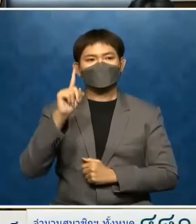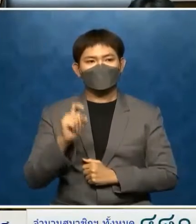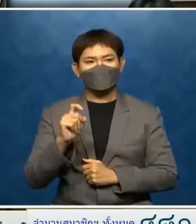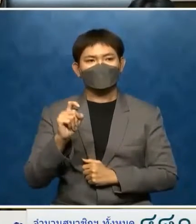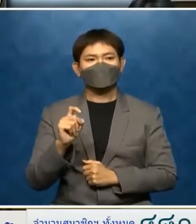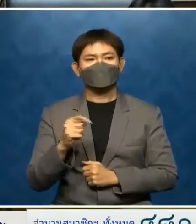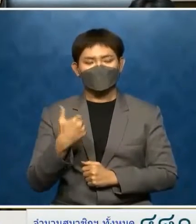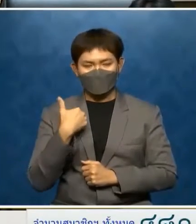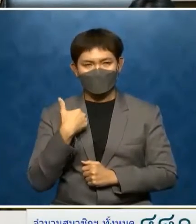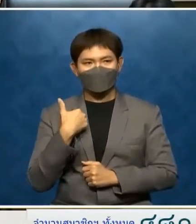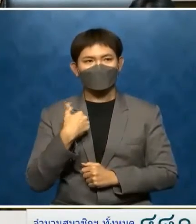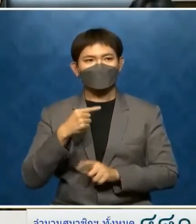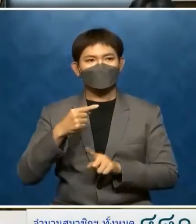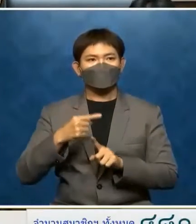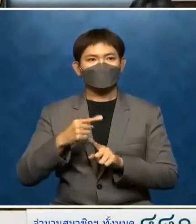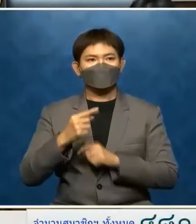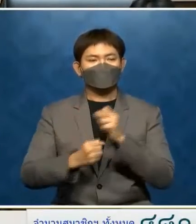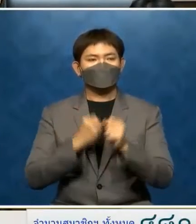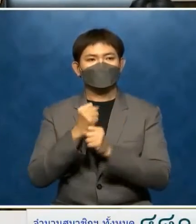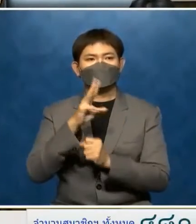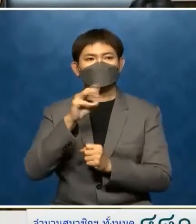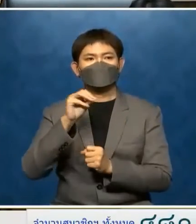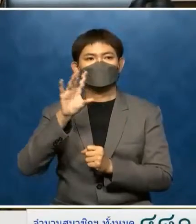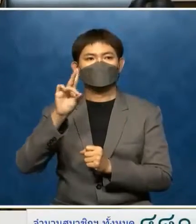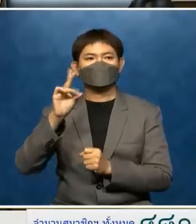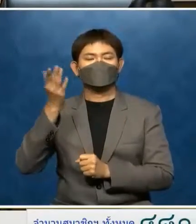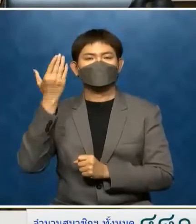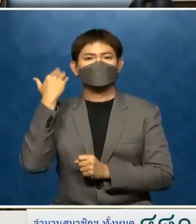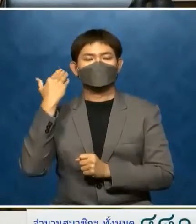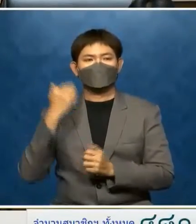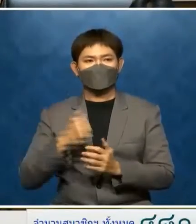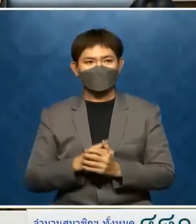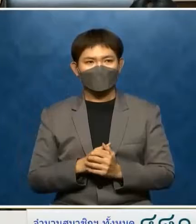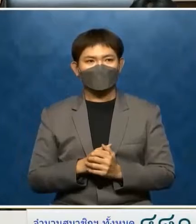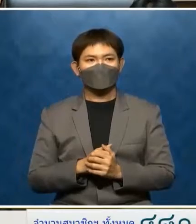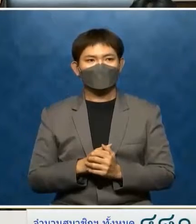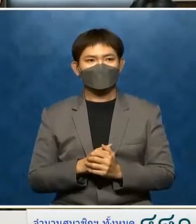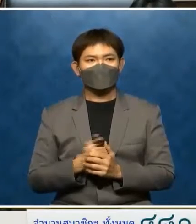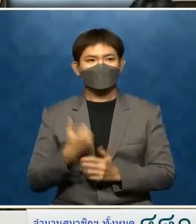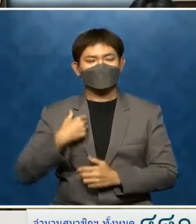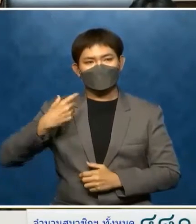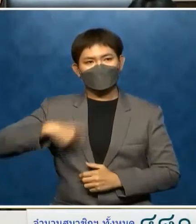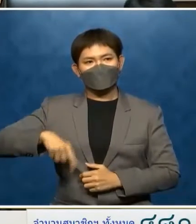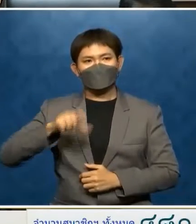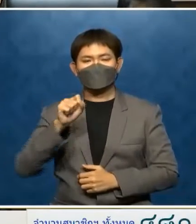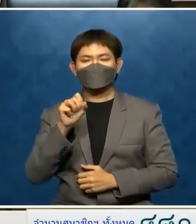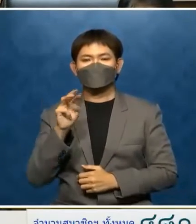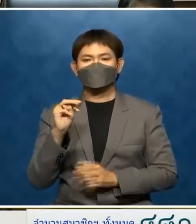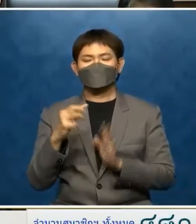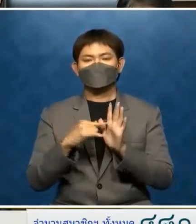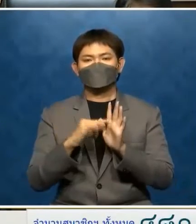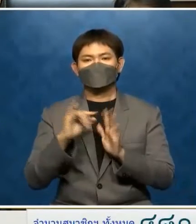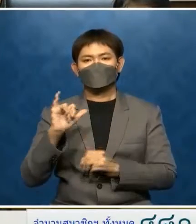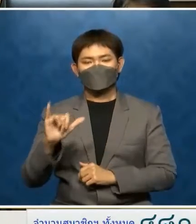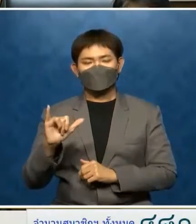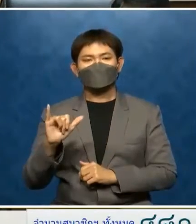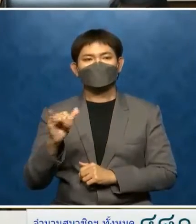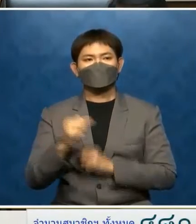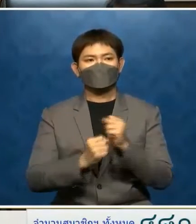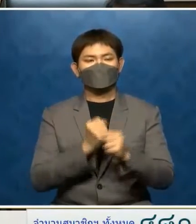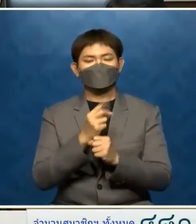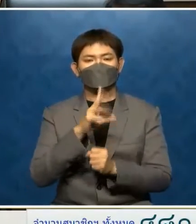โดยตรงเมื่อ 67 ปีที่ผ่านมารวมถึงทนายสมชัยนิลภัยจิตในปี 2,5